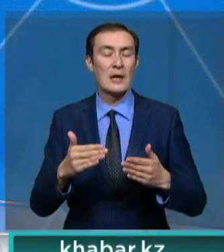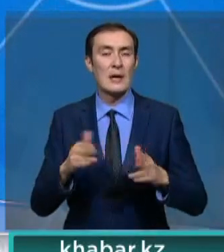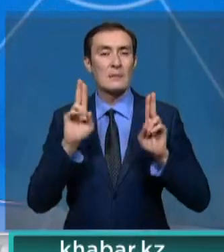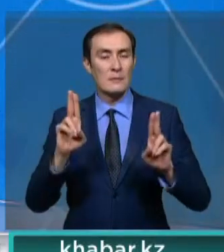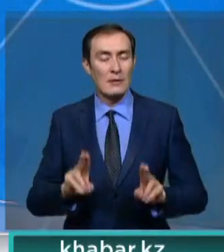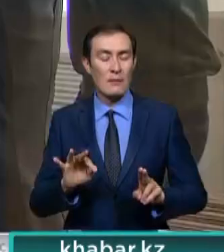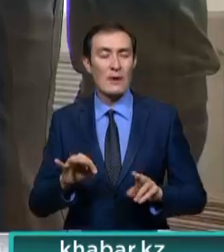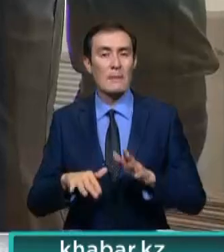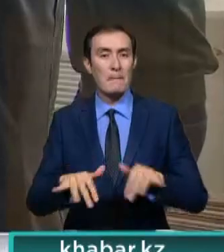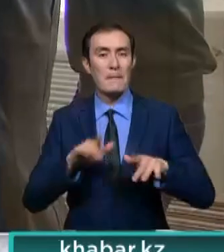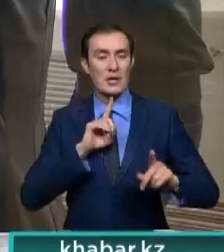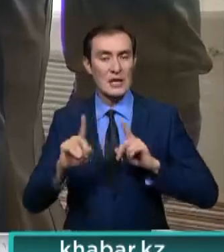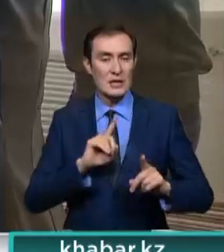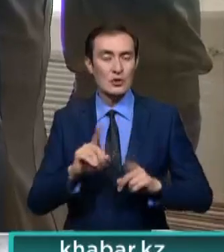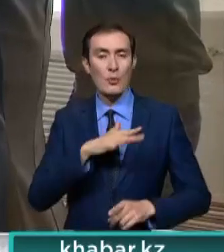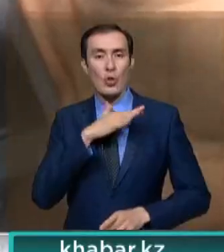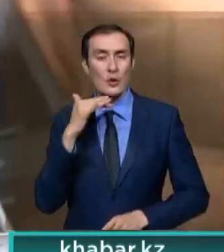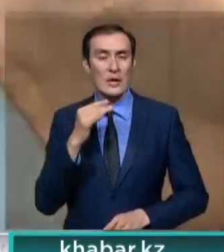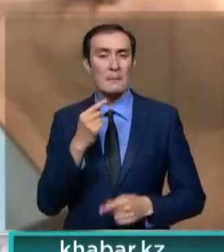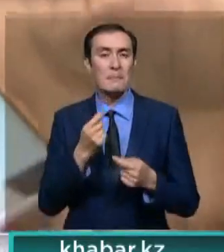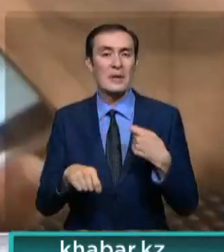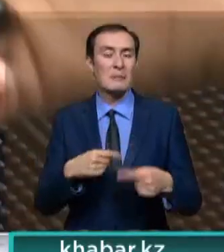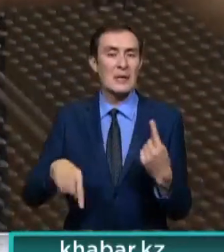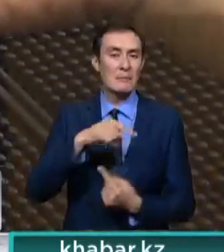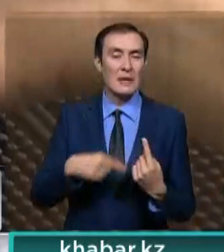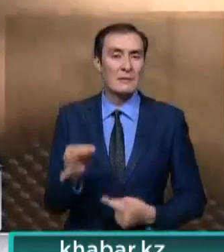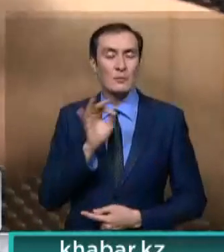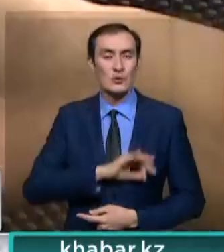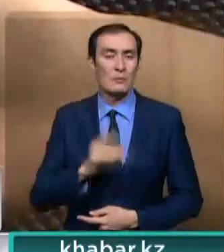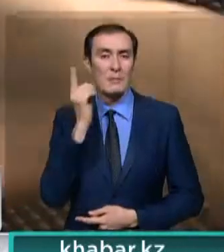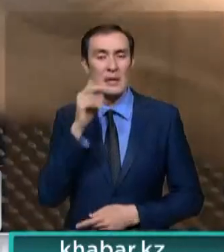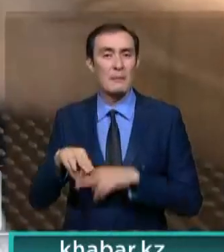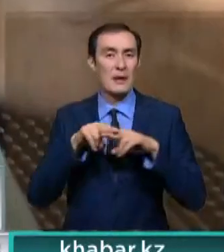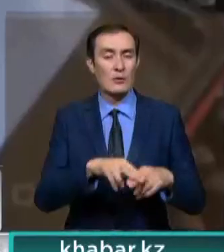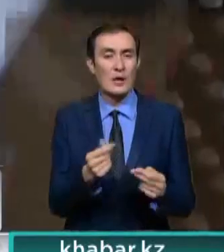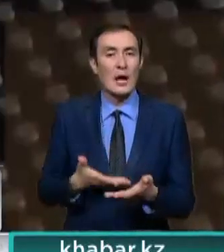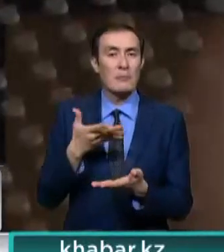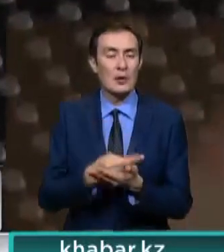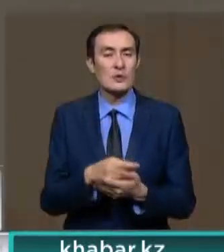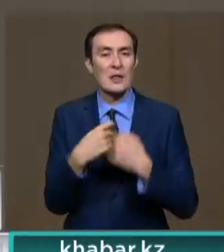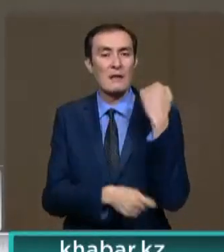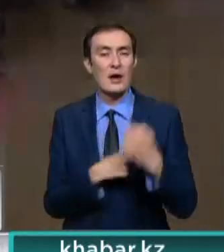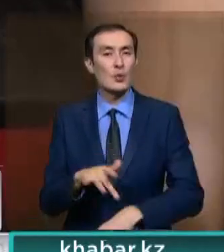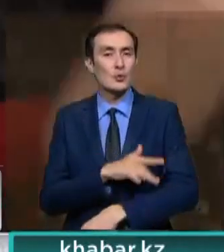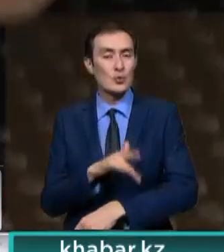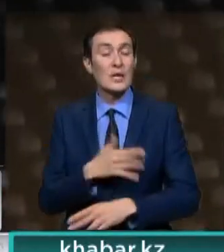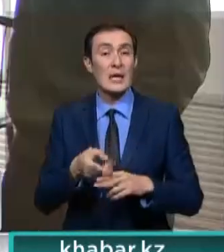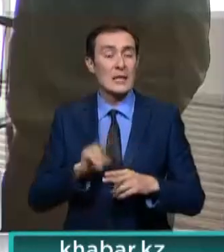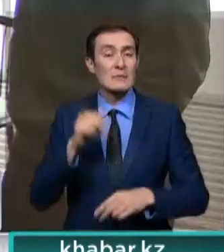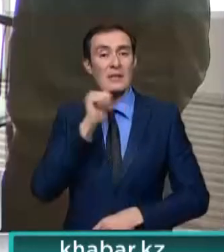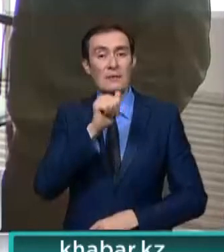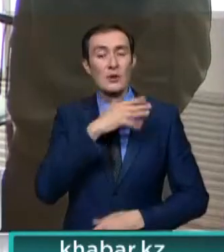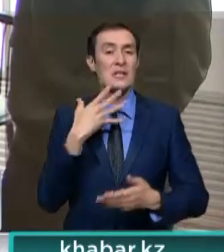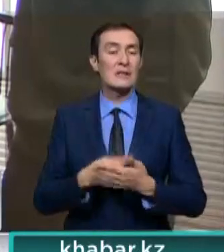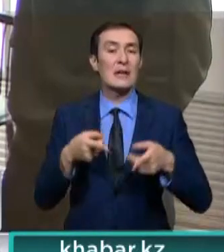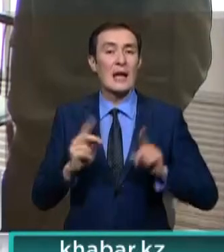в Мажилисе. Дело в том, что многие предприниматели принимают мобильные переводы как оплату за товары и услуги, тем самым скрывают